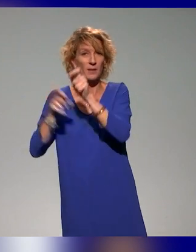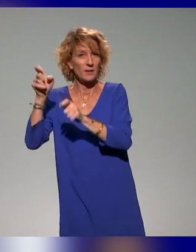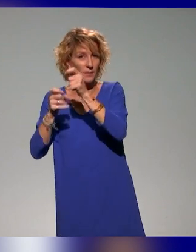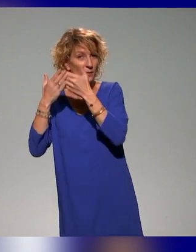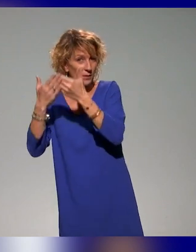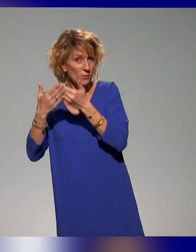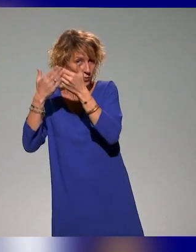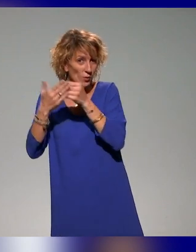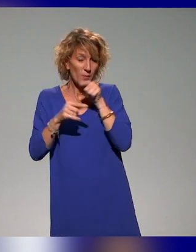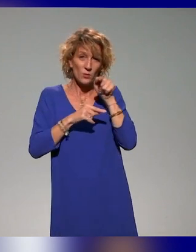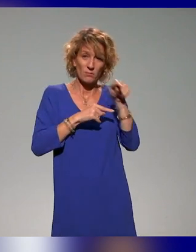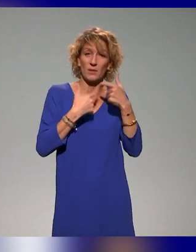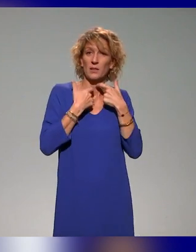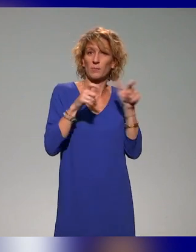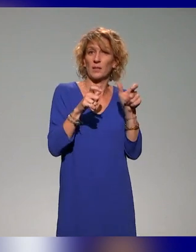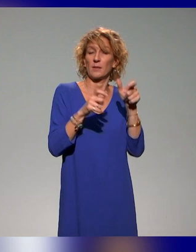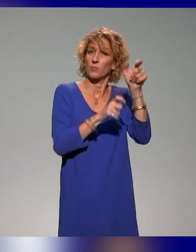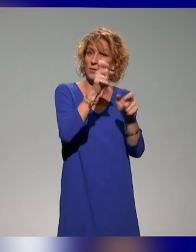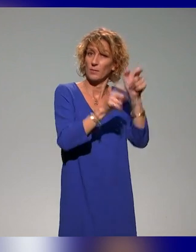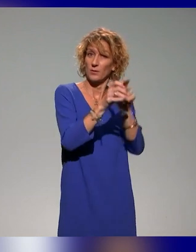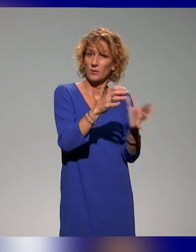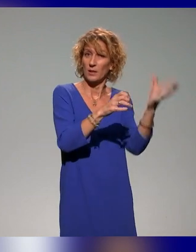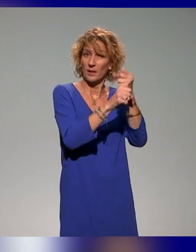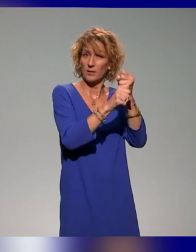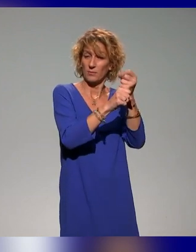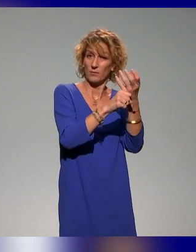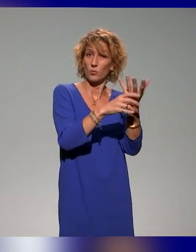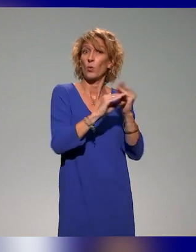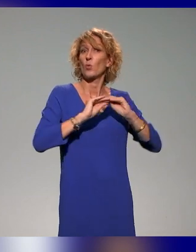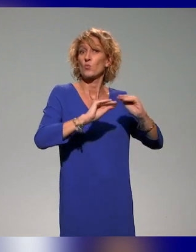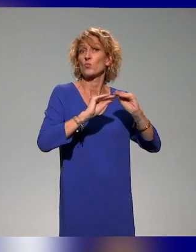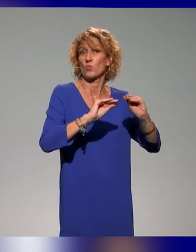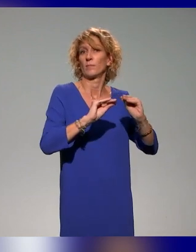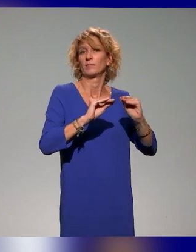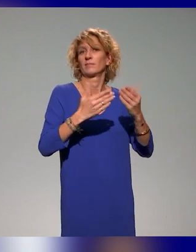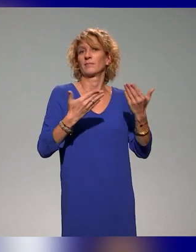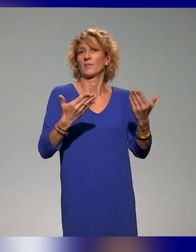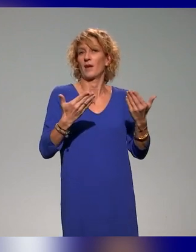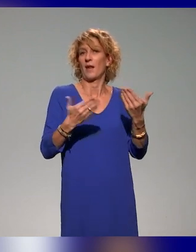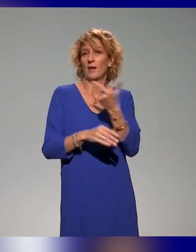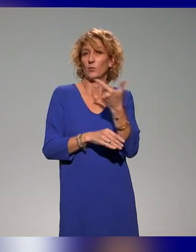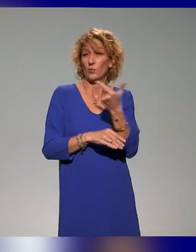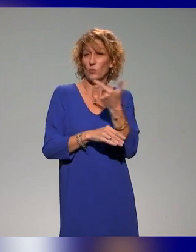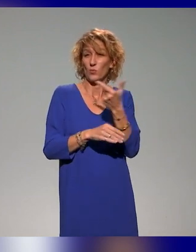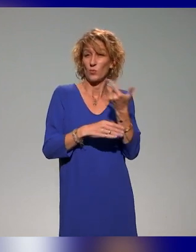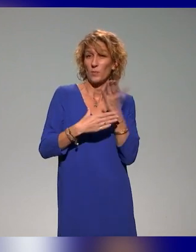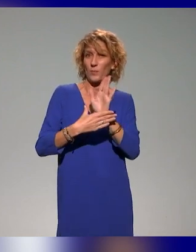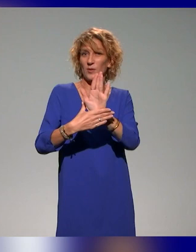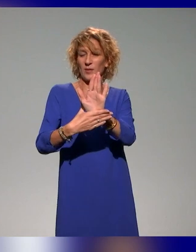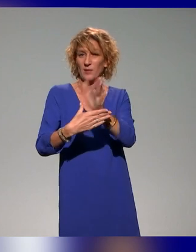étudiants, mais aussi pour les créatrices et les créateurs de cours. Donc il y aura vraiment cette double lame, et c'est Pierre